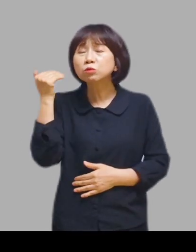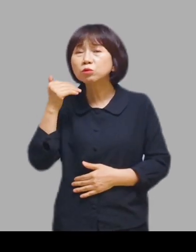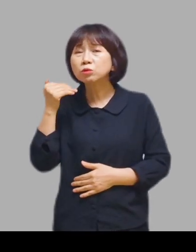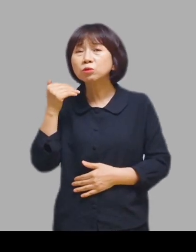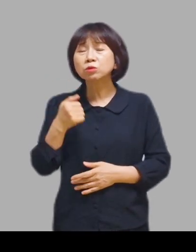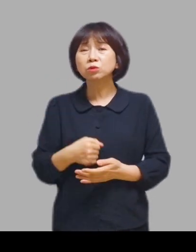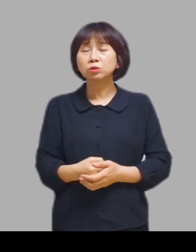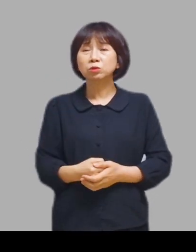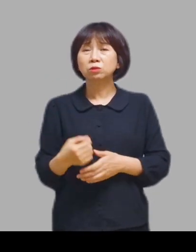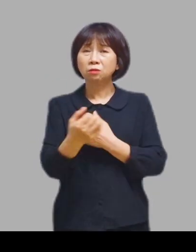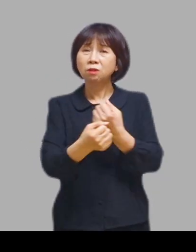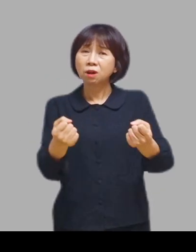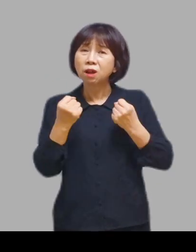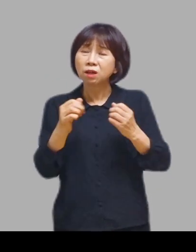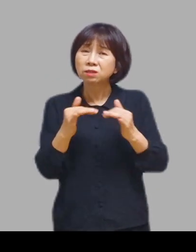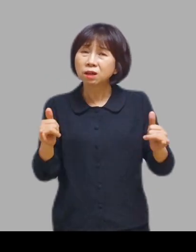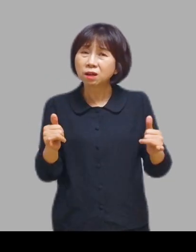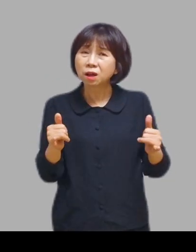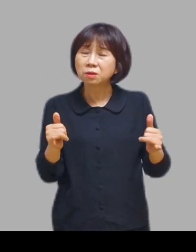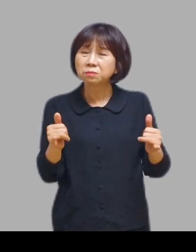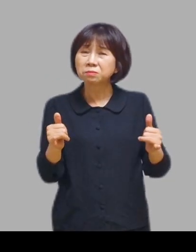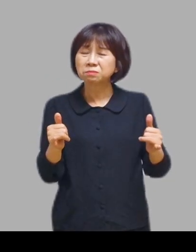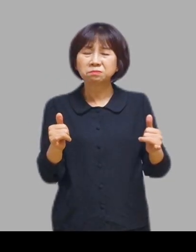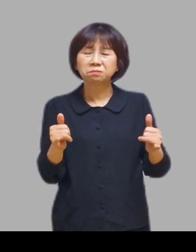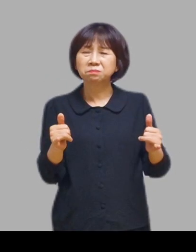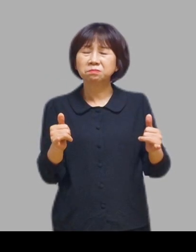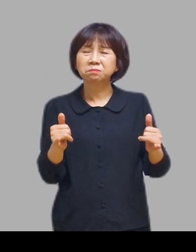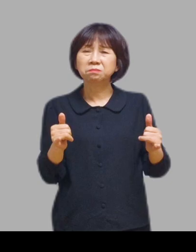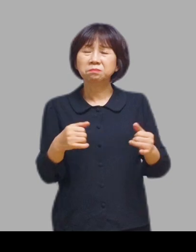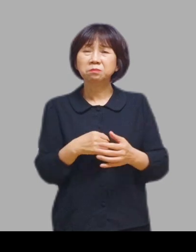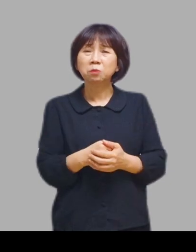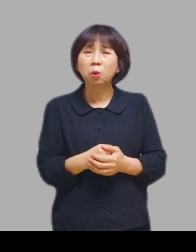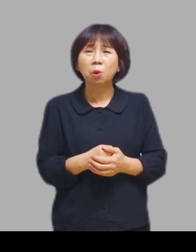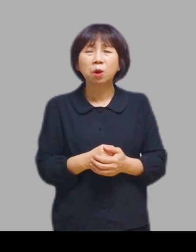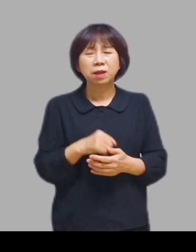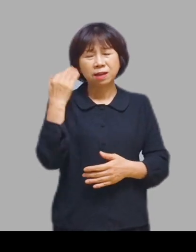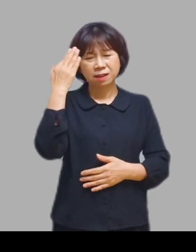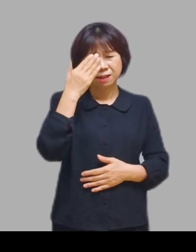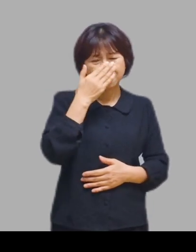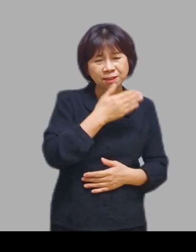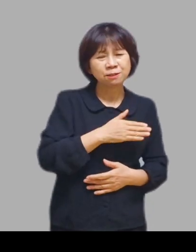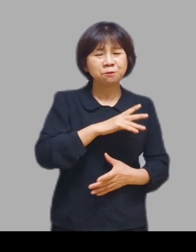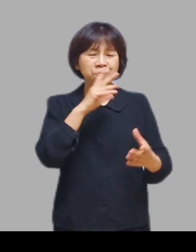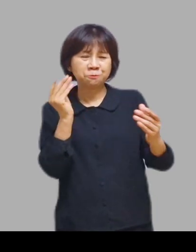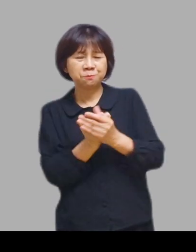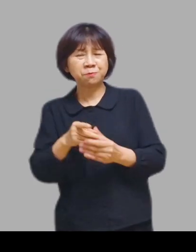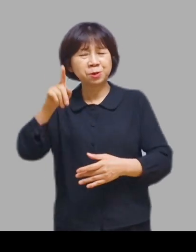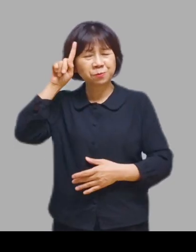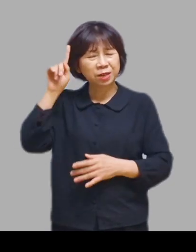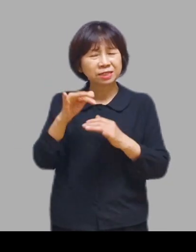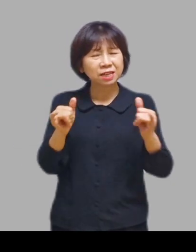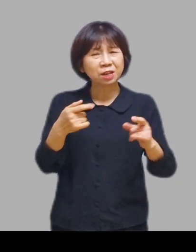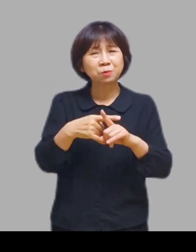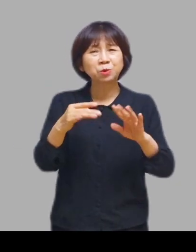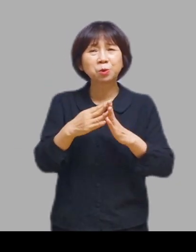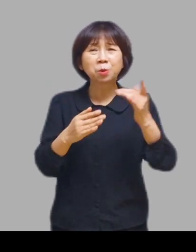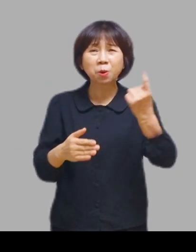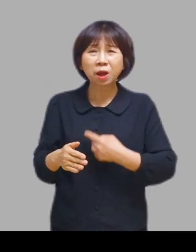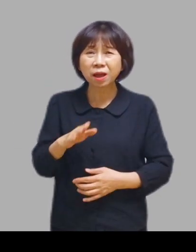멀쩡한 사람이 올까요? 누가 봐도 흠과 티가 전혀 없는 사람, 완벽한 사람이 교회에